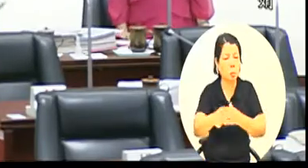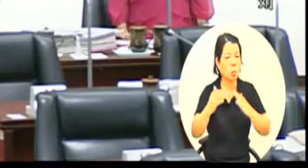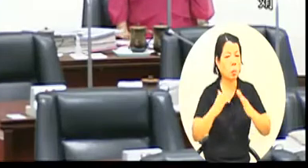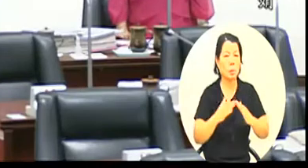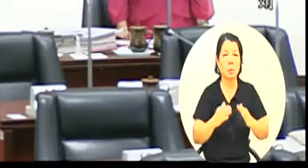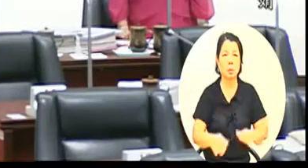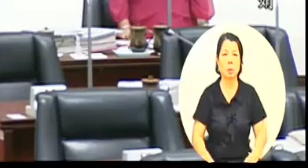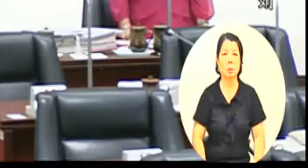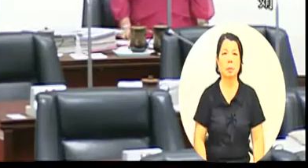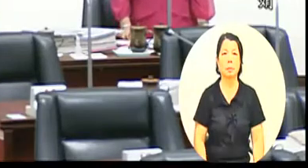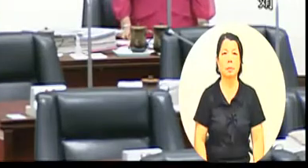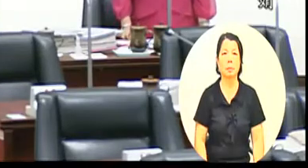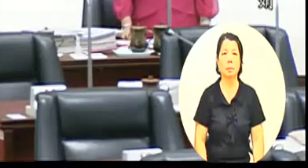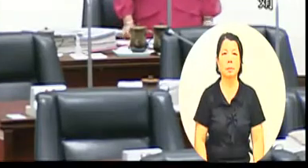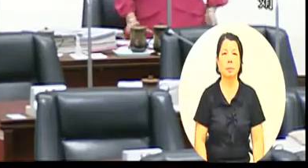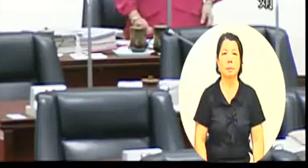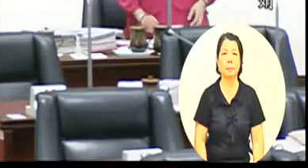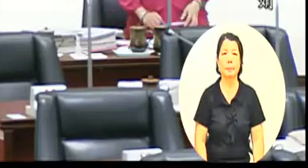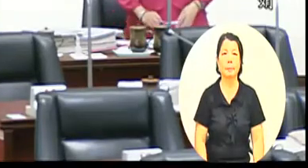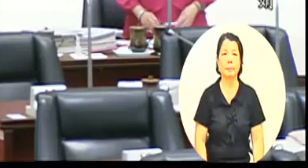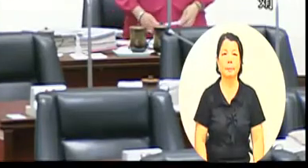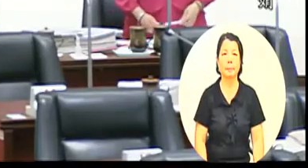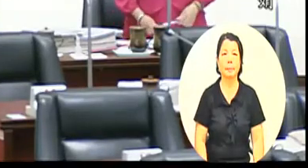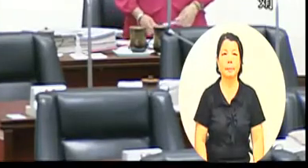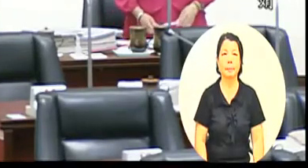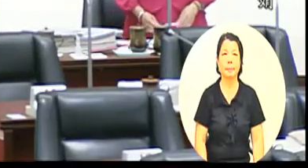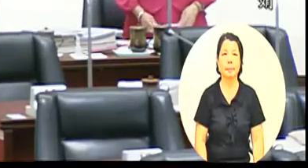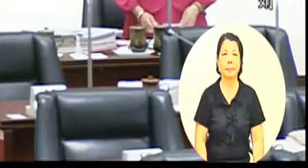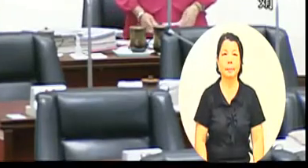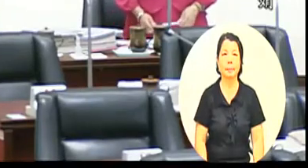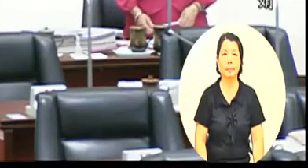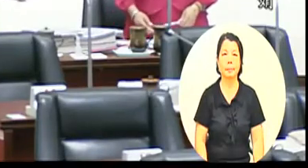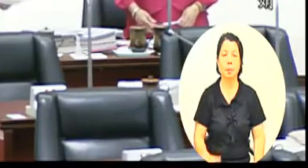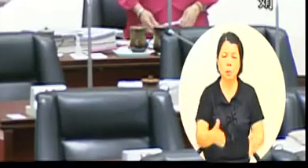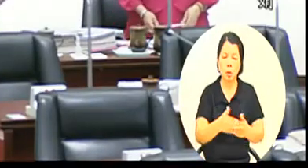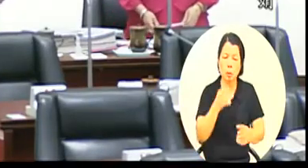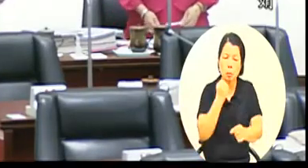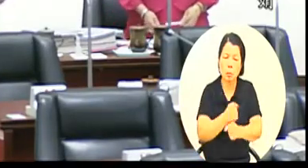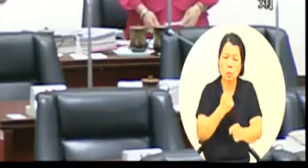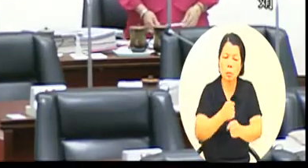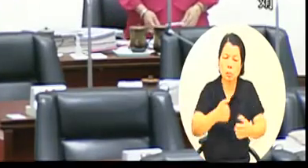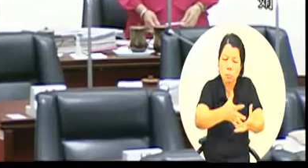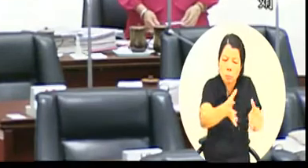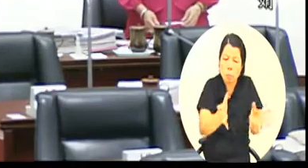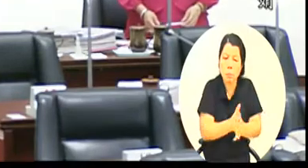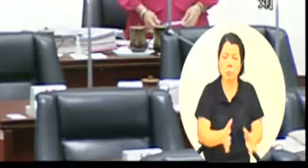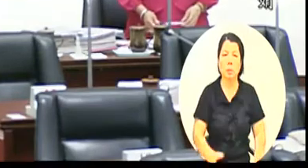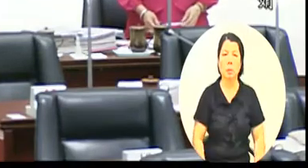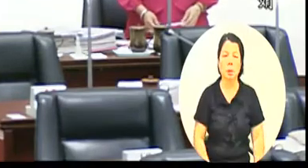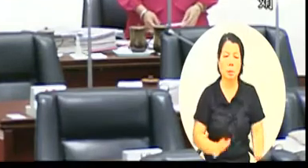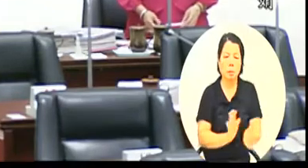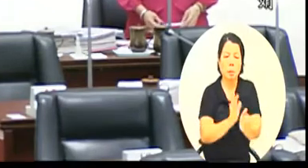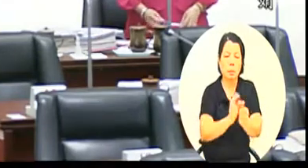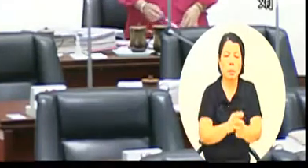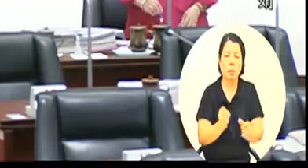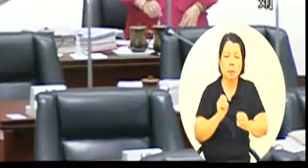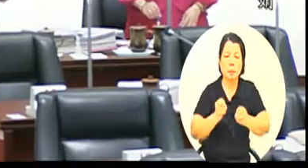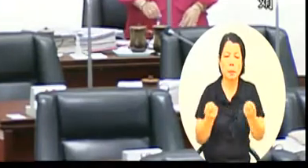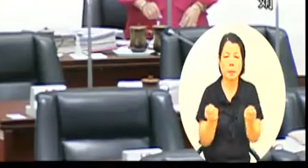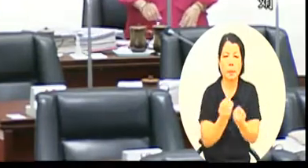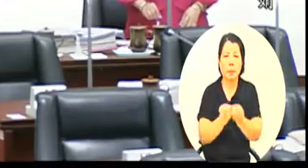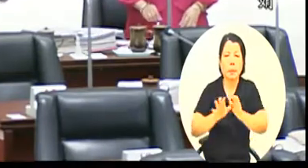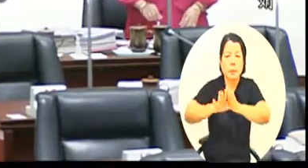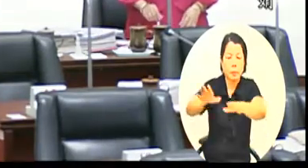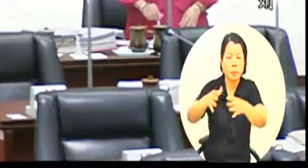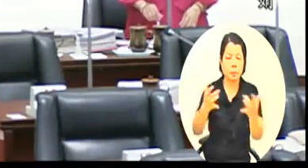什么样的一个 group 的群来对我们发展产业来做一个贡